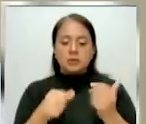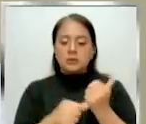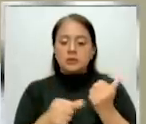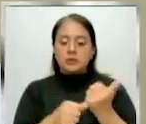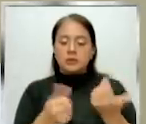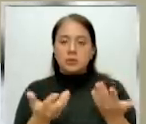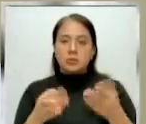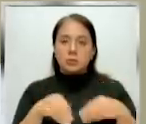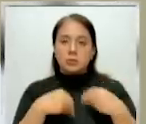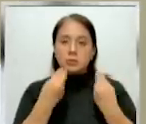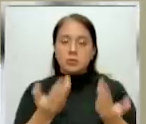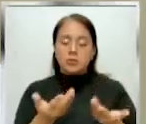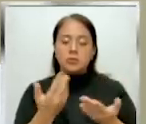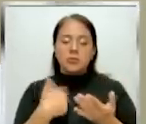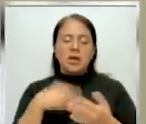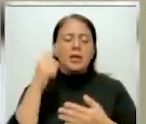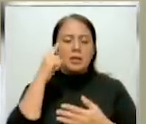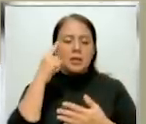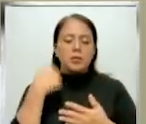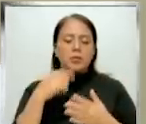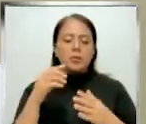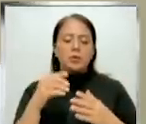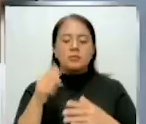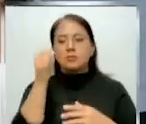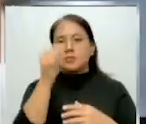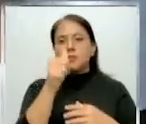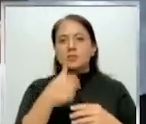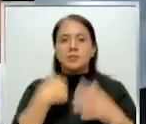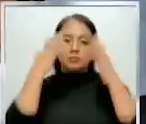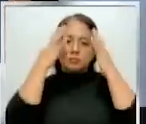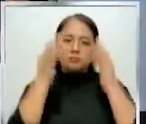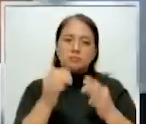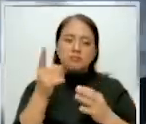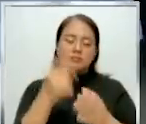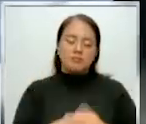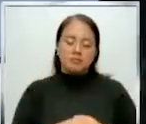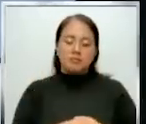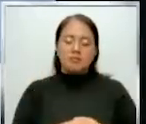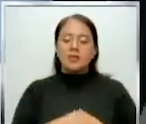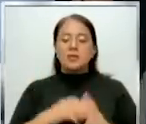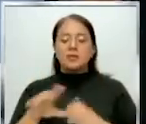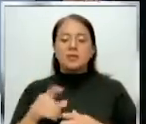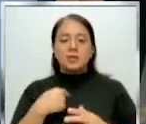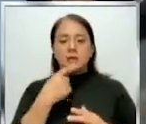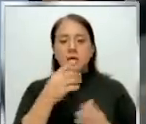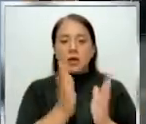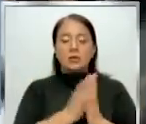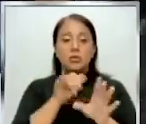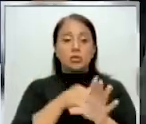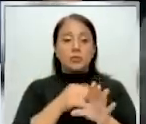provided, which I think we leave that to the wisdom of the decision makers. Sa kabilang banda, humihirit naman ang mga jeepney operators